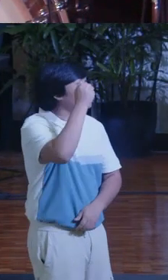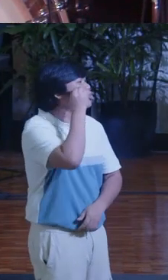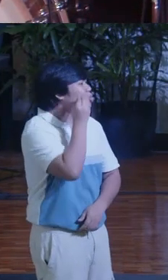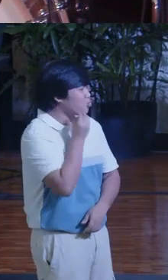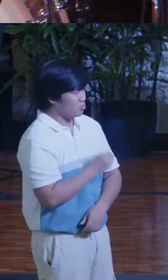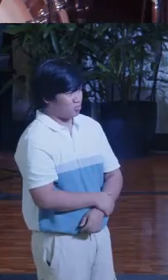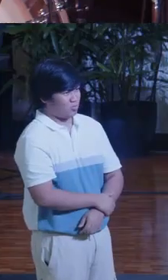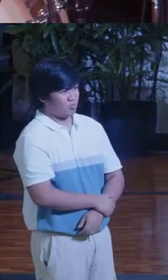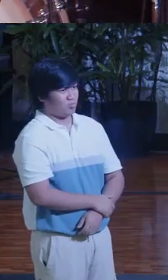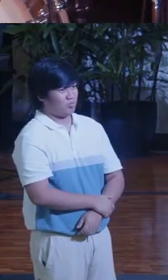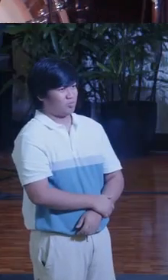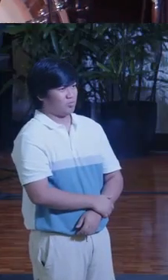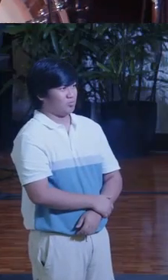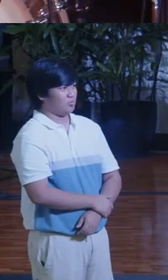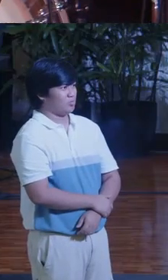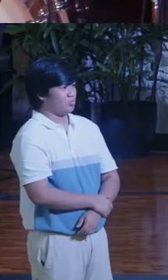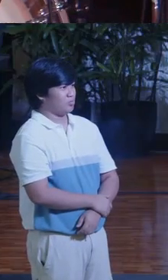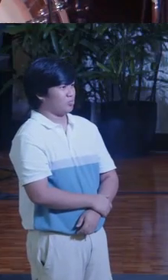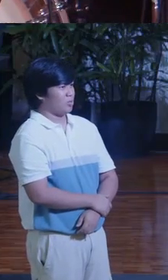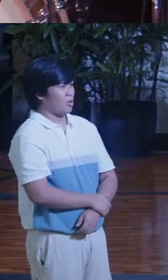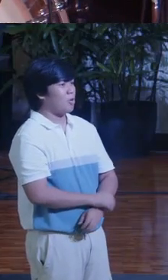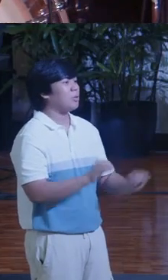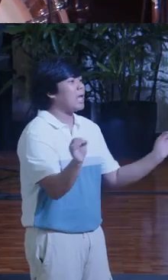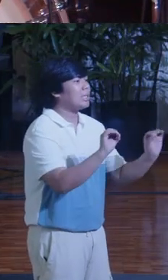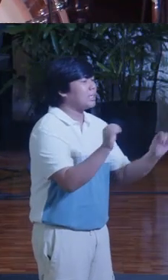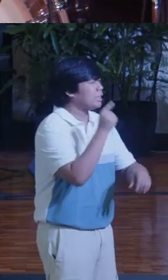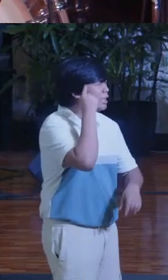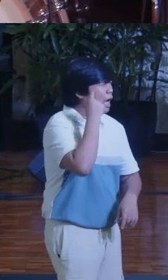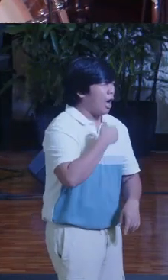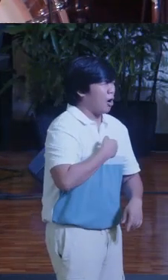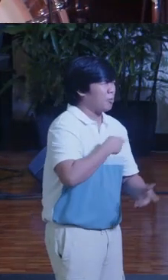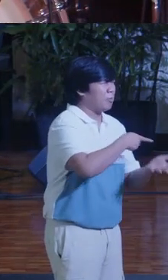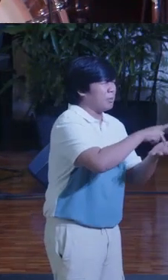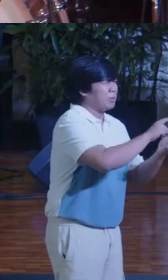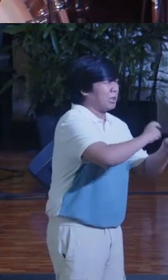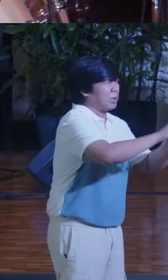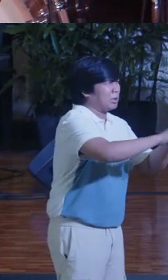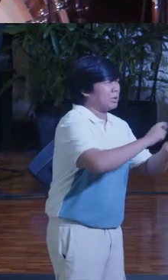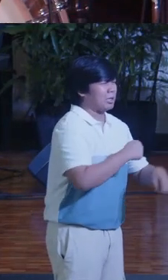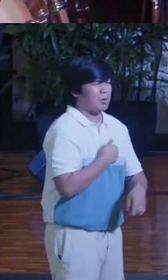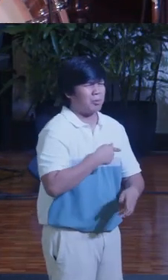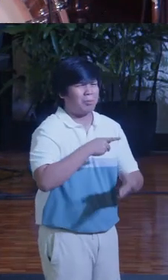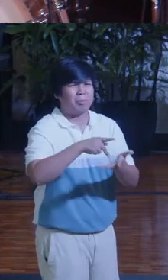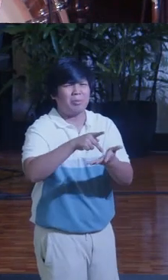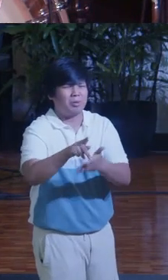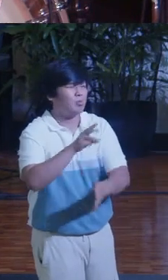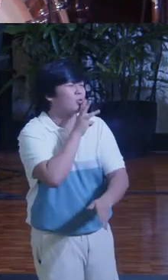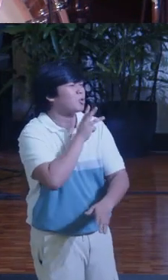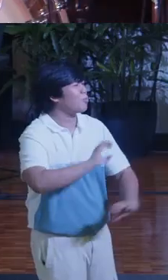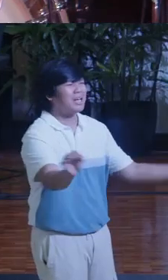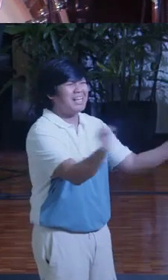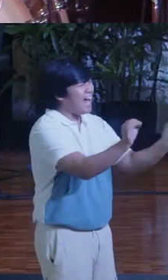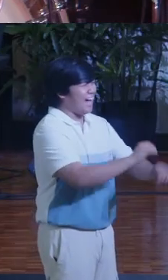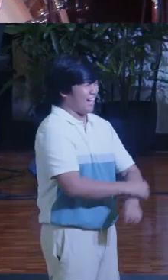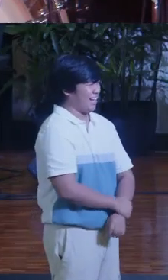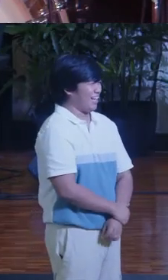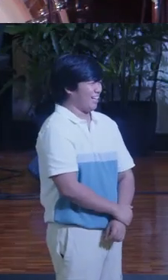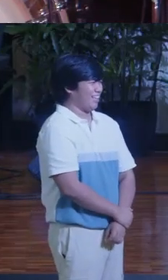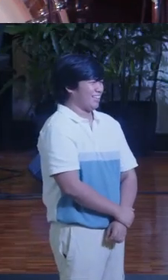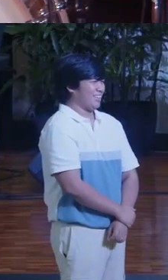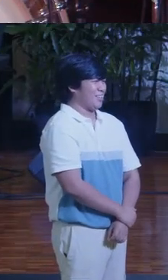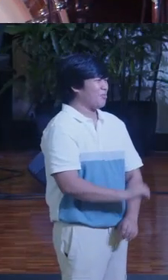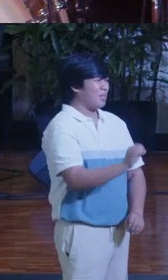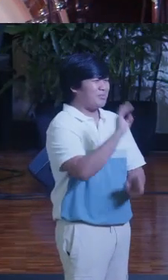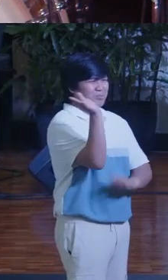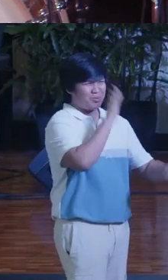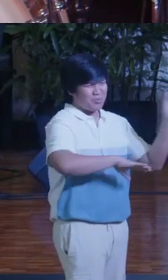Anak na sila ng promise. Yun po ang ibig sabihin ni Pablo nung dinescribe